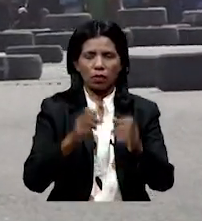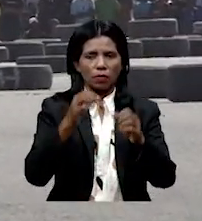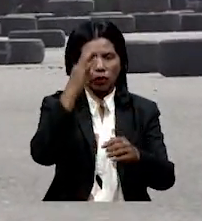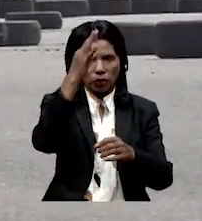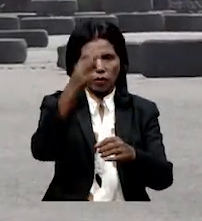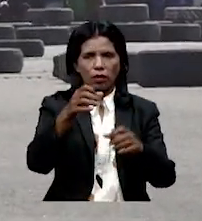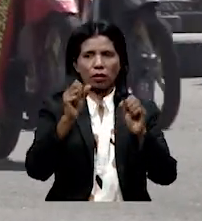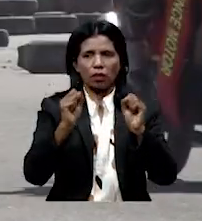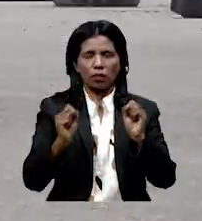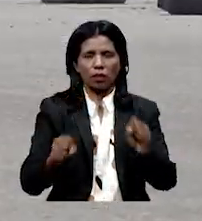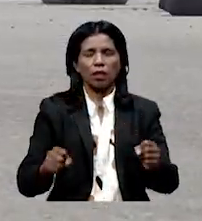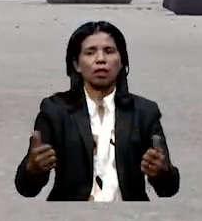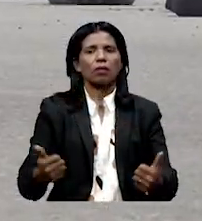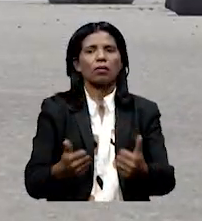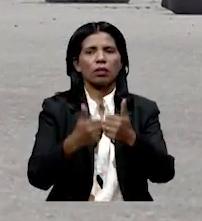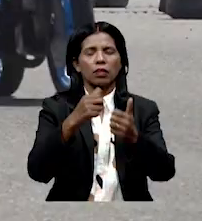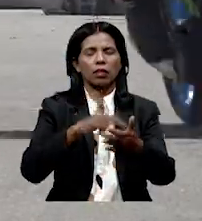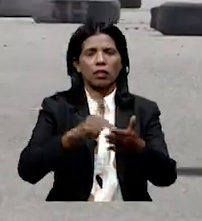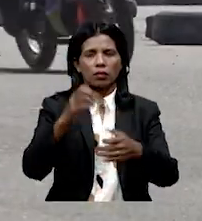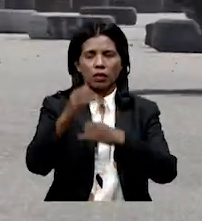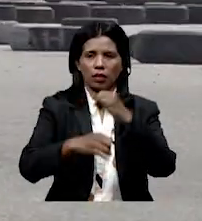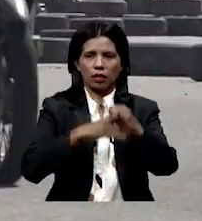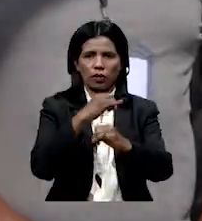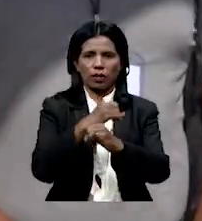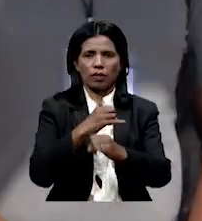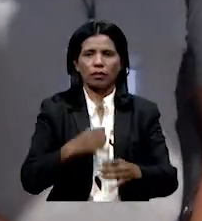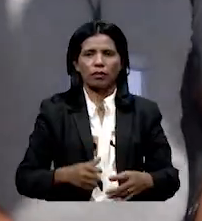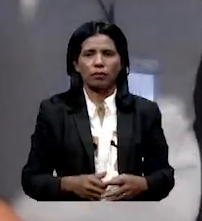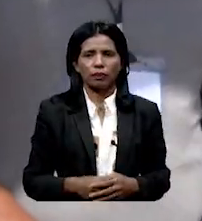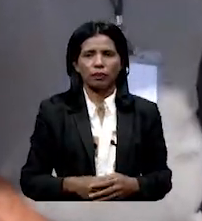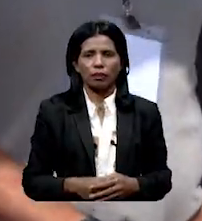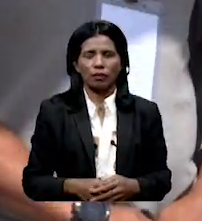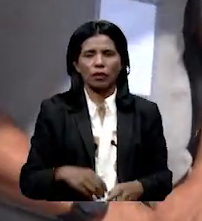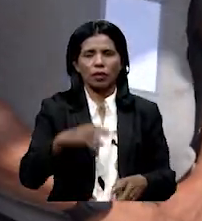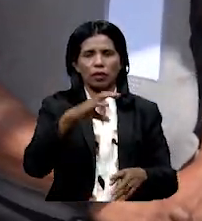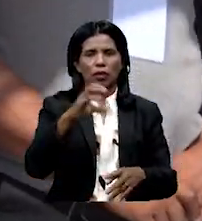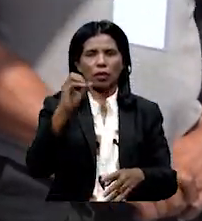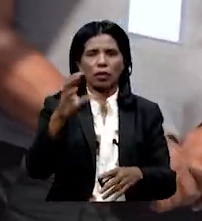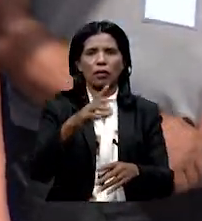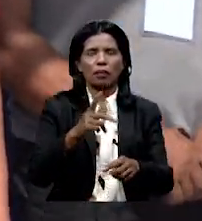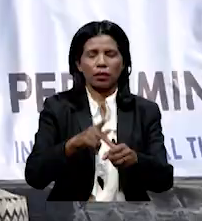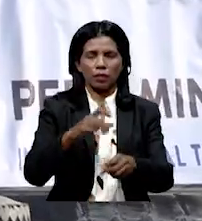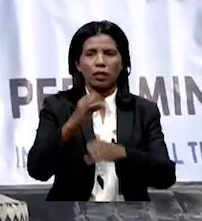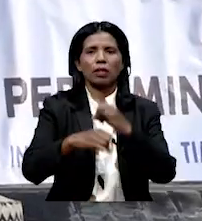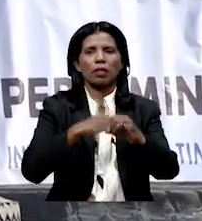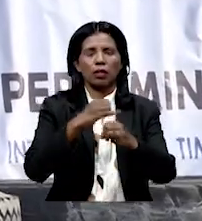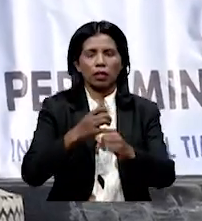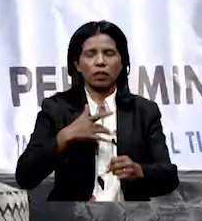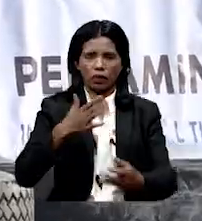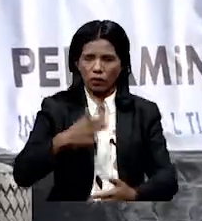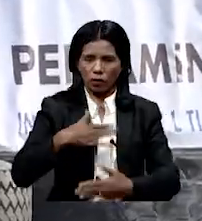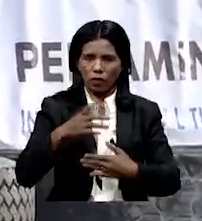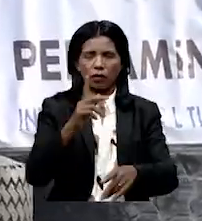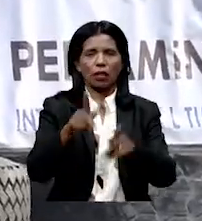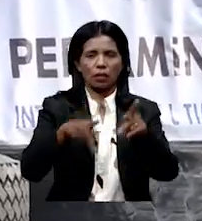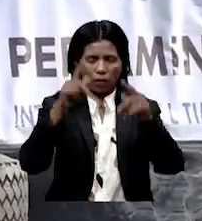futuro bele compete ia nível internacional. Além de ne CEO Pertamina Internacional, aprecia tebes ba